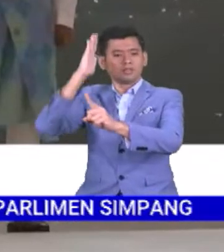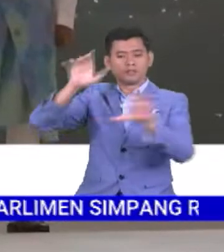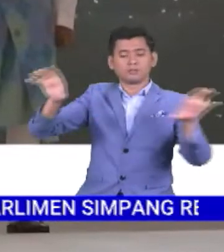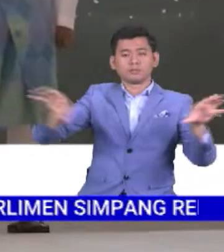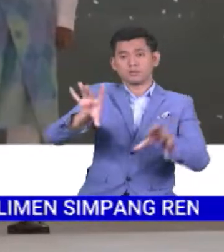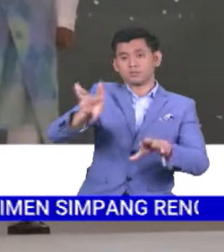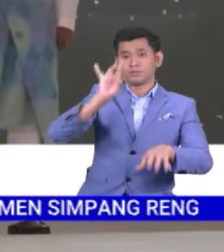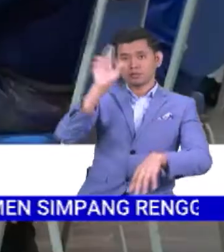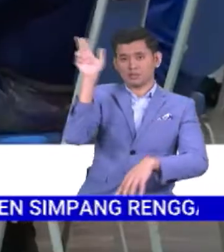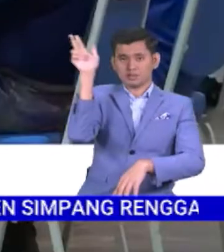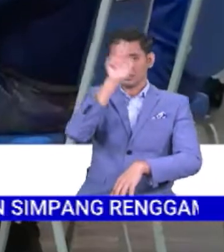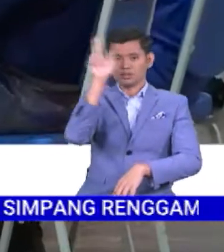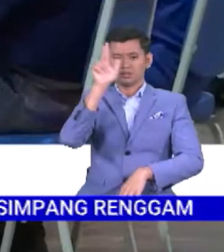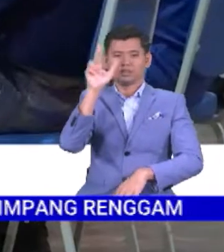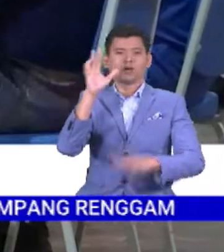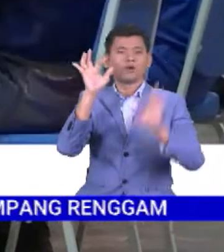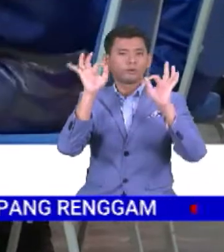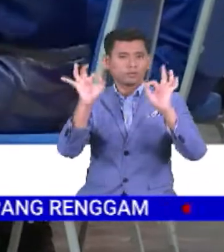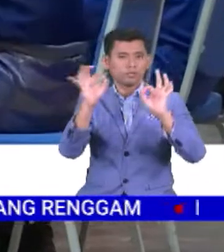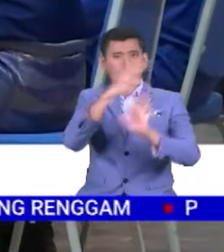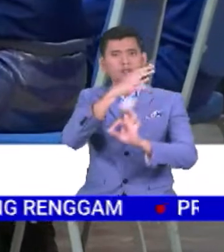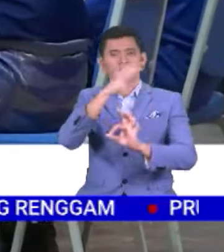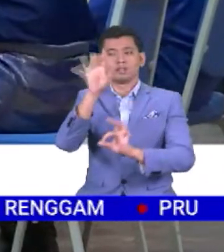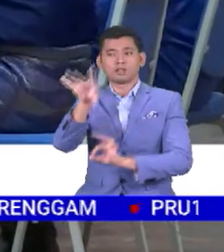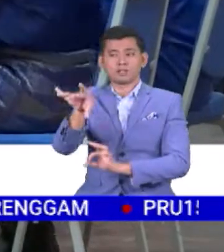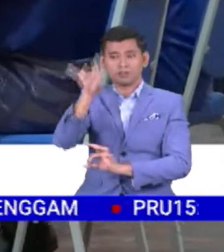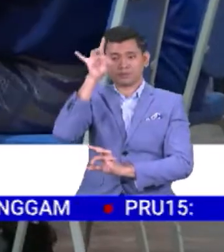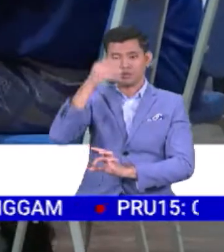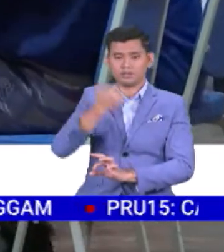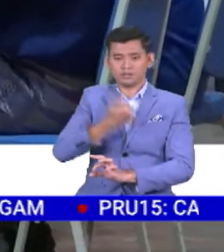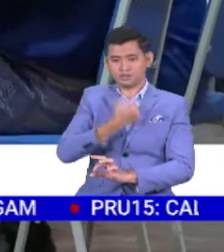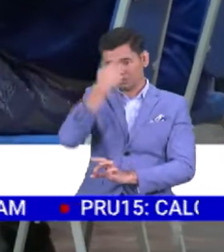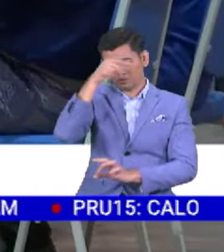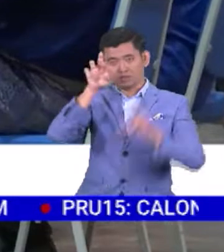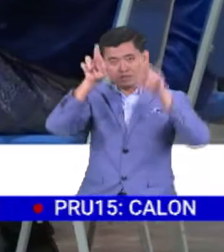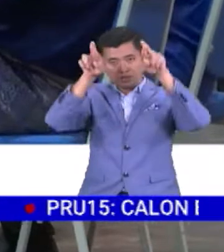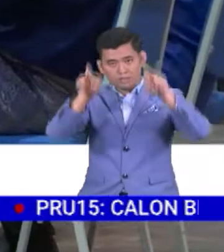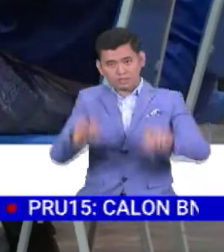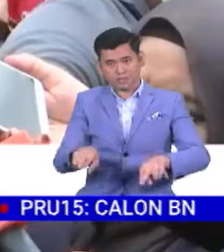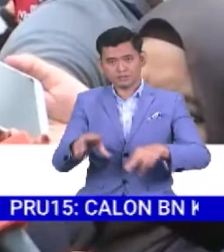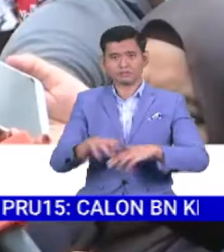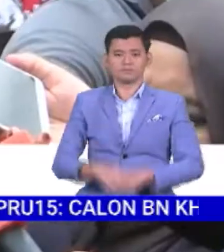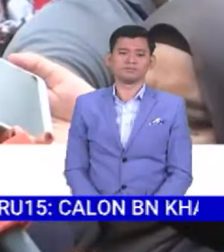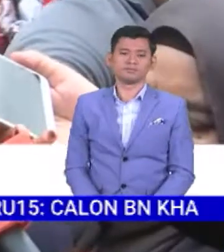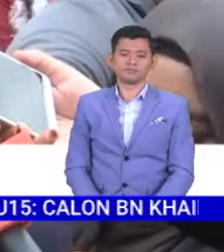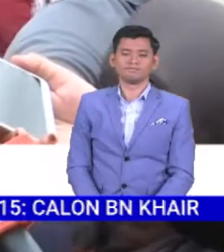kerajaan yang stabil dan dipilih sendiri oleh rakyat